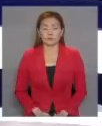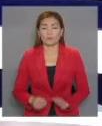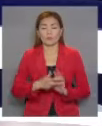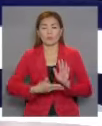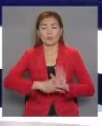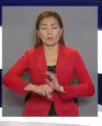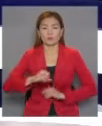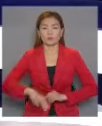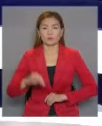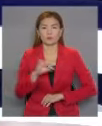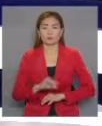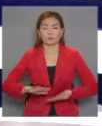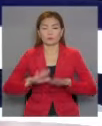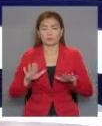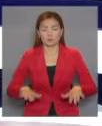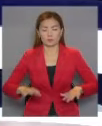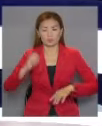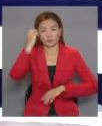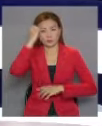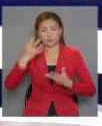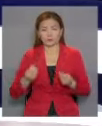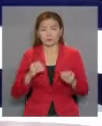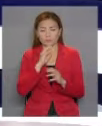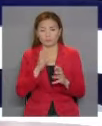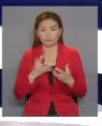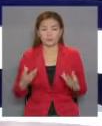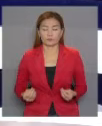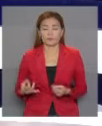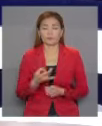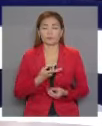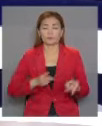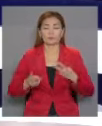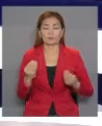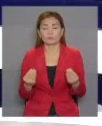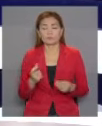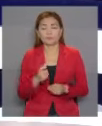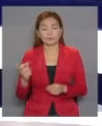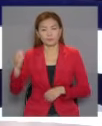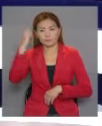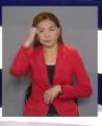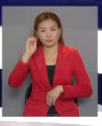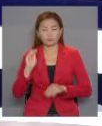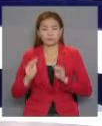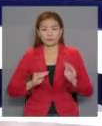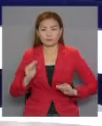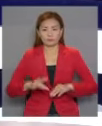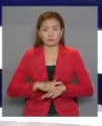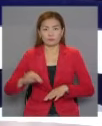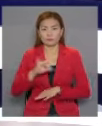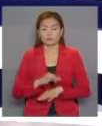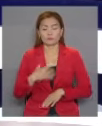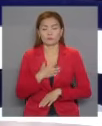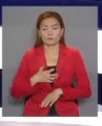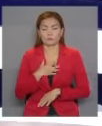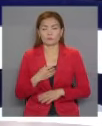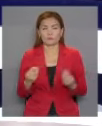18 сәуір тарихи орындар мен ескерткіштерді қорғау күні. Өмірден өткен тұлғаларға ескерткіш орнату елдің тарихы,